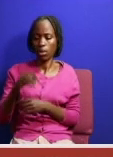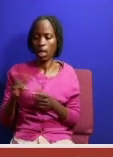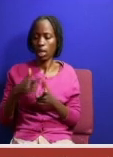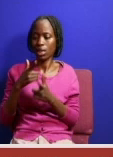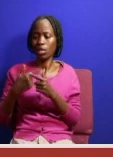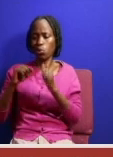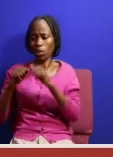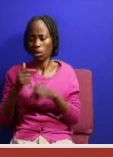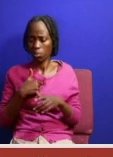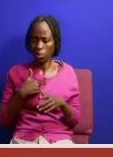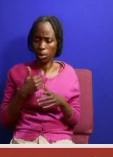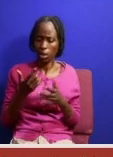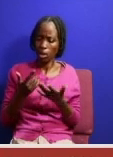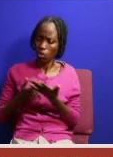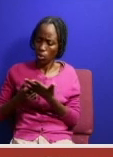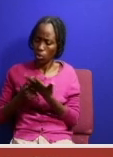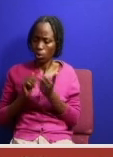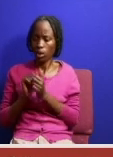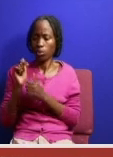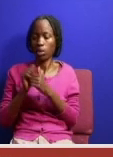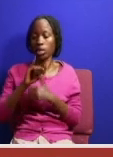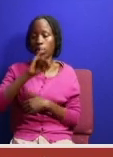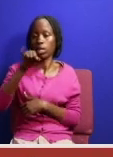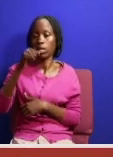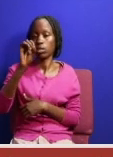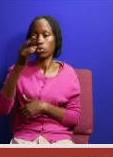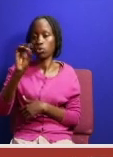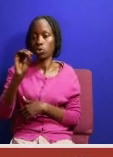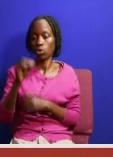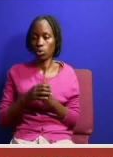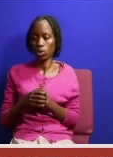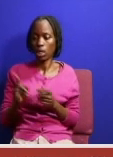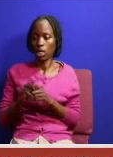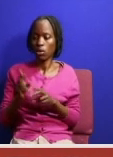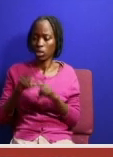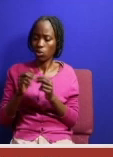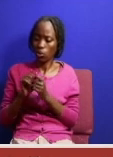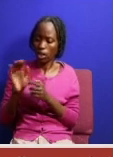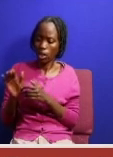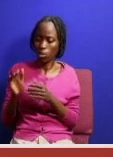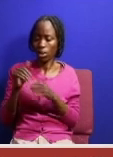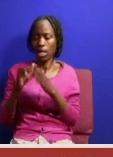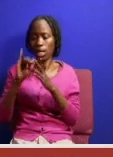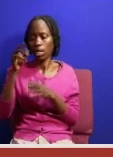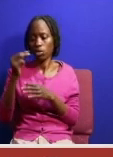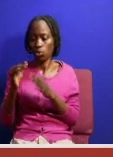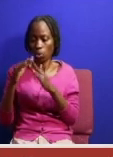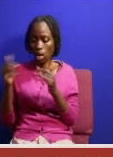Tukakubaliana naye, tulikuwa tunasumbuana na yeye na bwana Joho. Tumeketi naye kwa nyumba ya bwana Joho